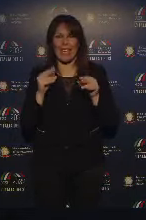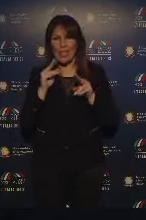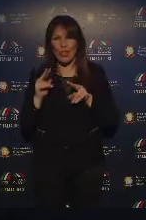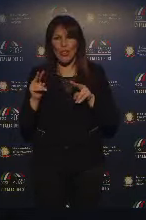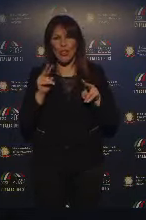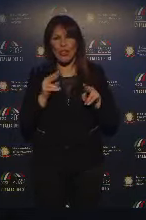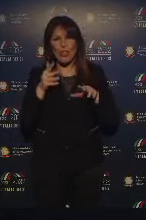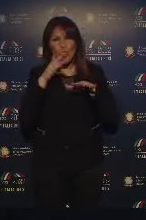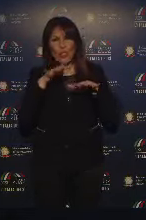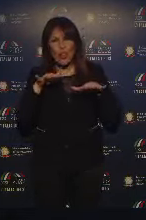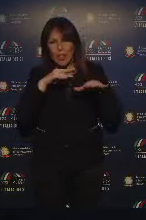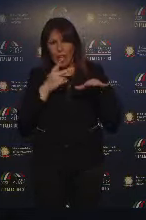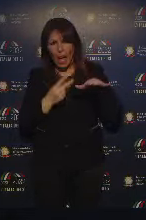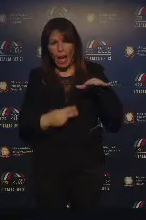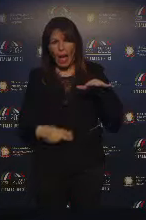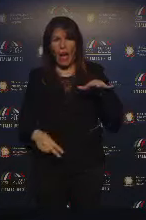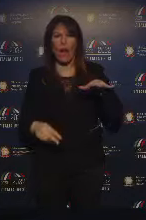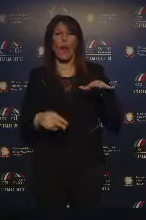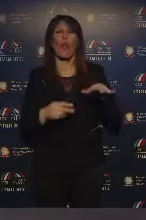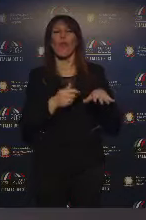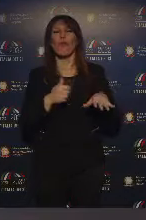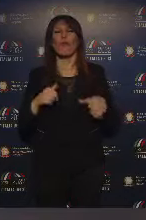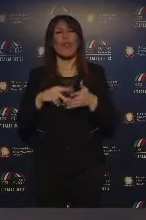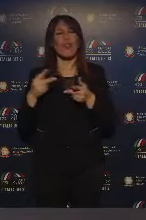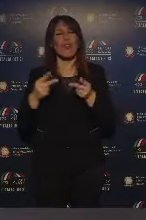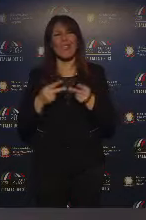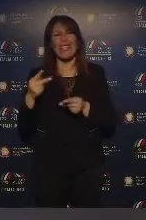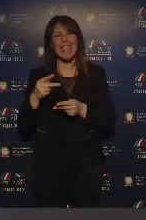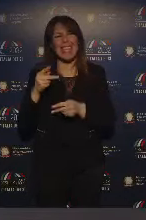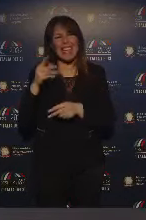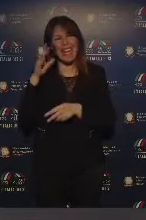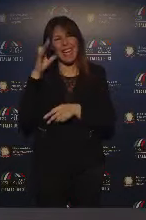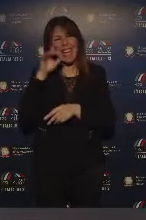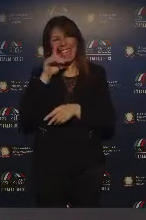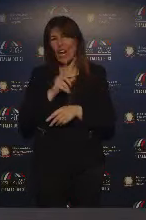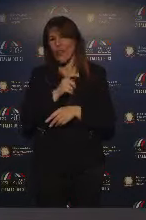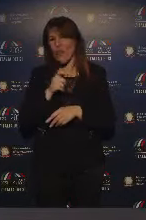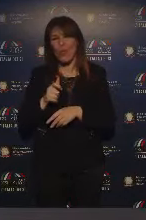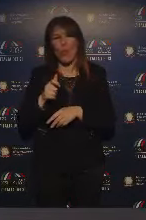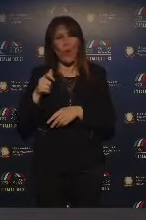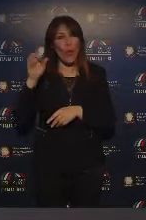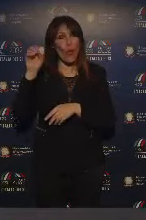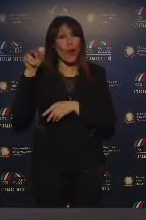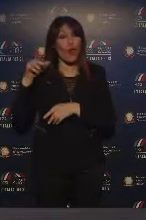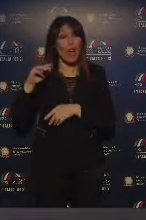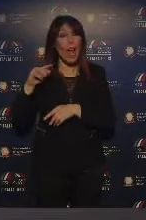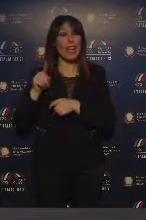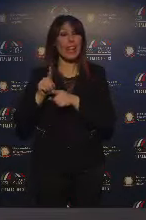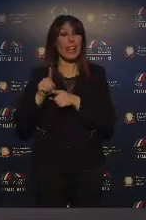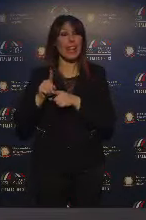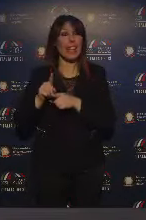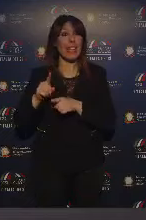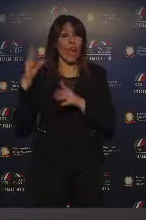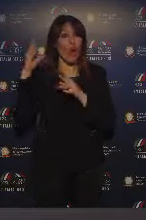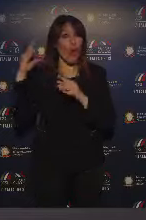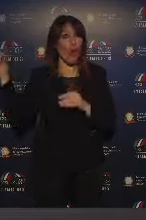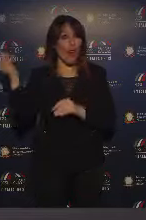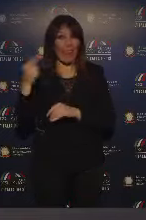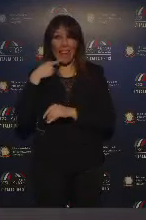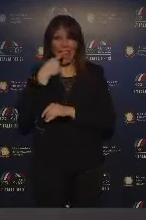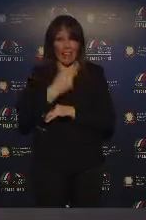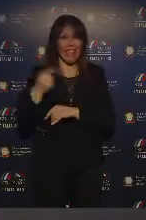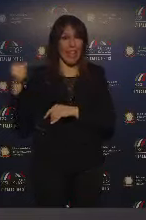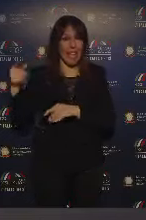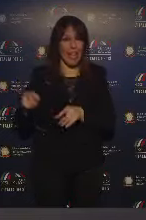Guardando quello che solo l'ingegneria italiana come diceva quel docente olandese poteva inventare delle bar mobili che fermano l'alta marea in